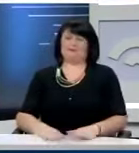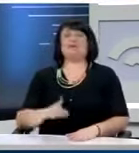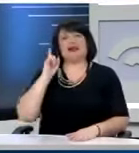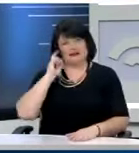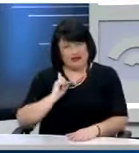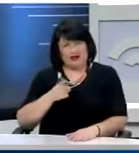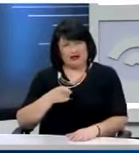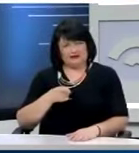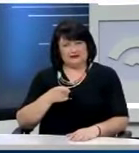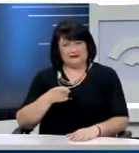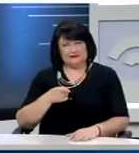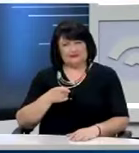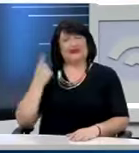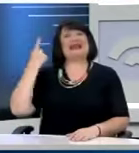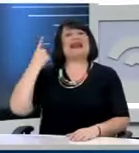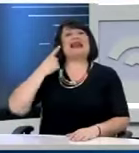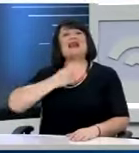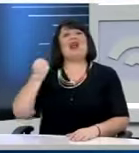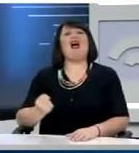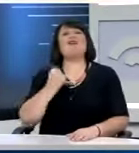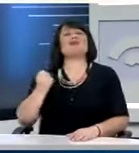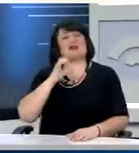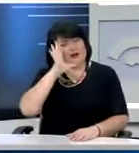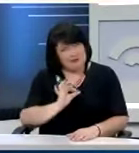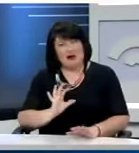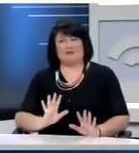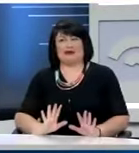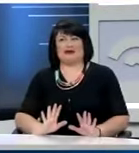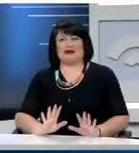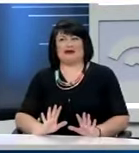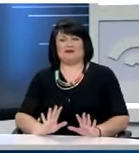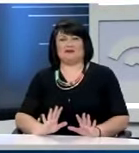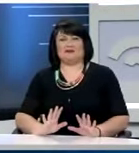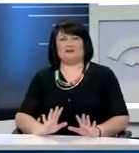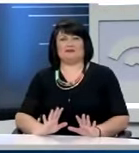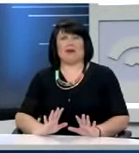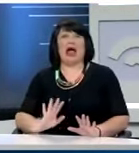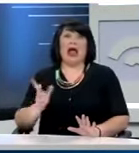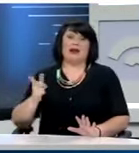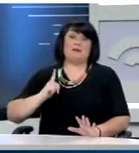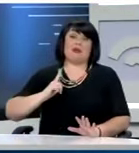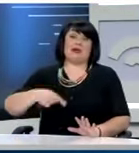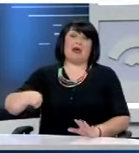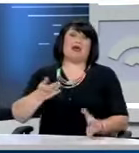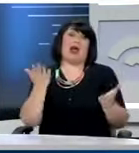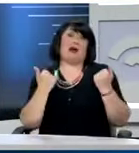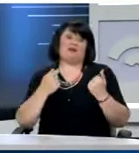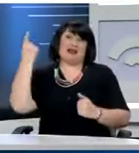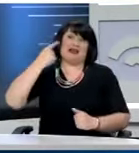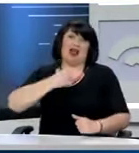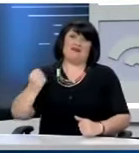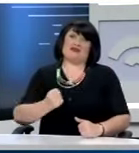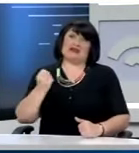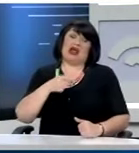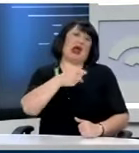Ξέρετε, μας κρίνει αυστηρά πράγματι αν διαψεύσουμε τις προσδοκίες του, αλλά πολύ πιο αυστηρά αν συνειδητοποιήσει